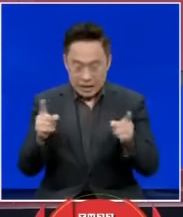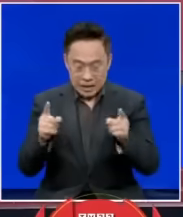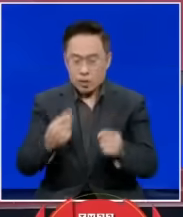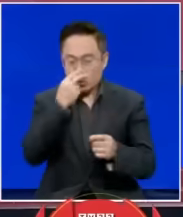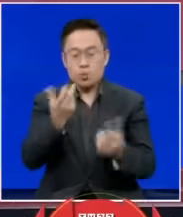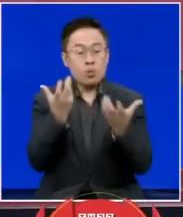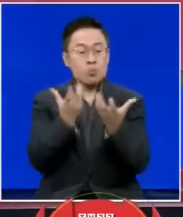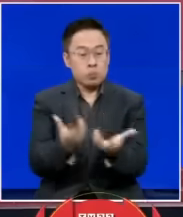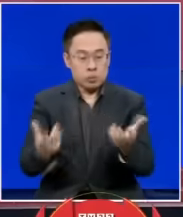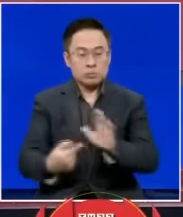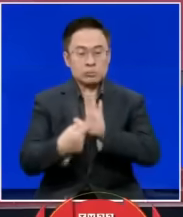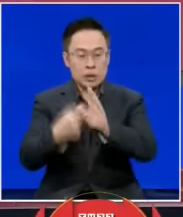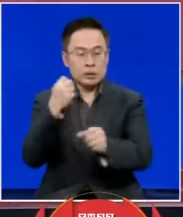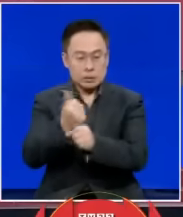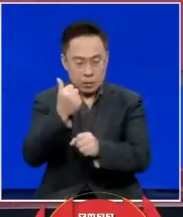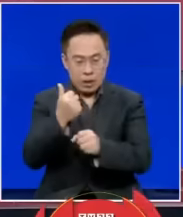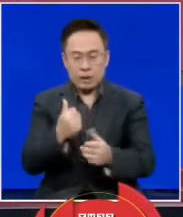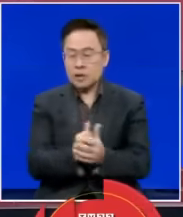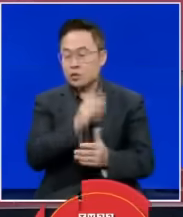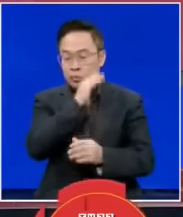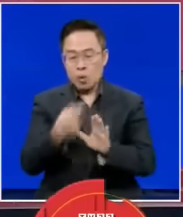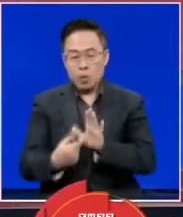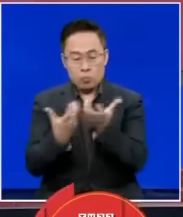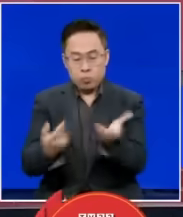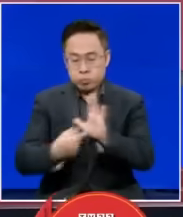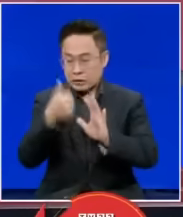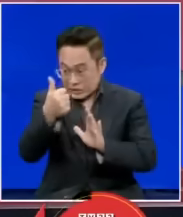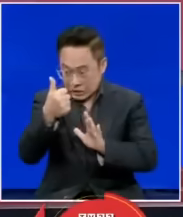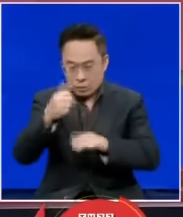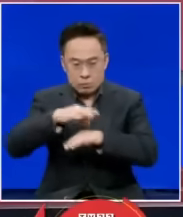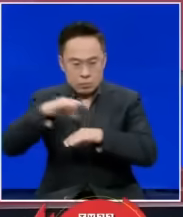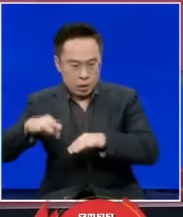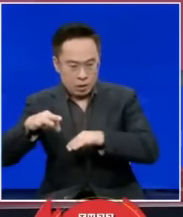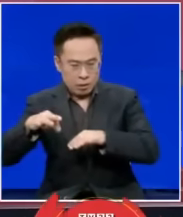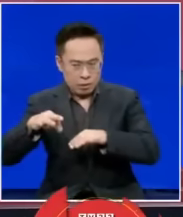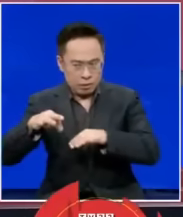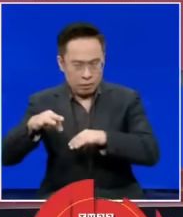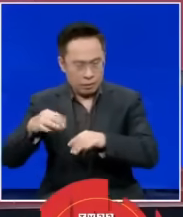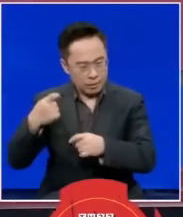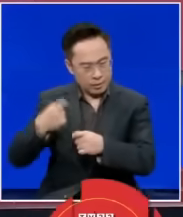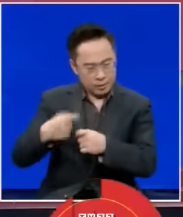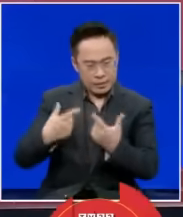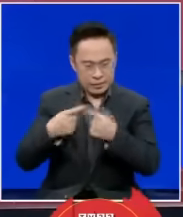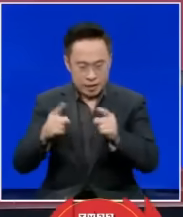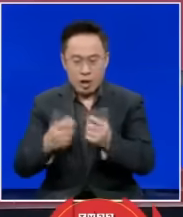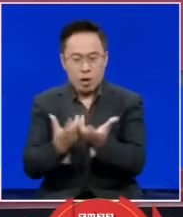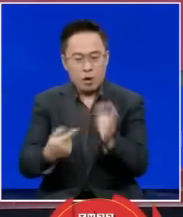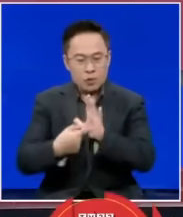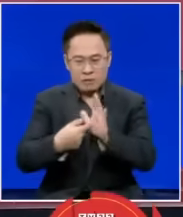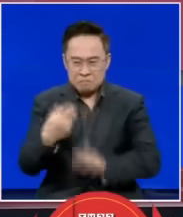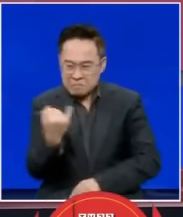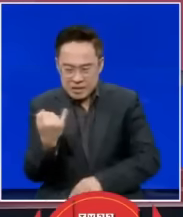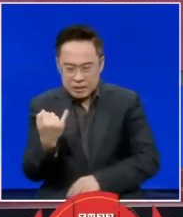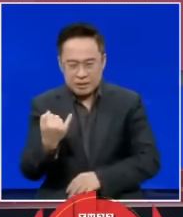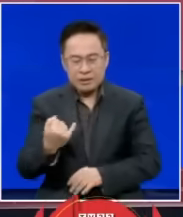ะถ้าเกิดสมมติผลงานดีแมทจะย้ายเขาก็ต้องคิดหนักเหมือนกันแหละแต่ถ้าเกิดว่ามันกึ่งๆหรืออาจจะไม่ค่อยดีแบบเนี้ยแมทพอจะโดนย้ายอะ